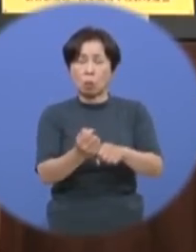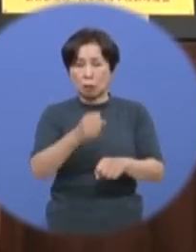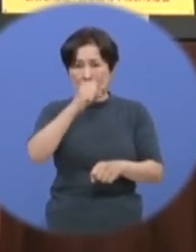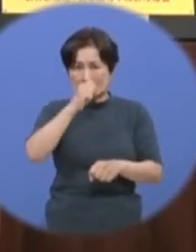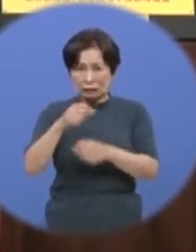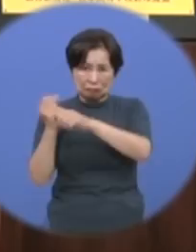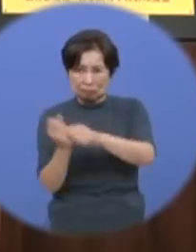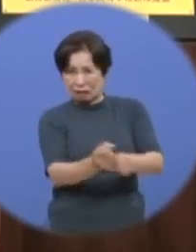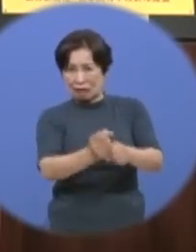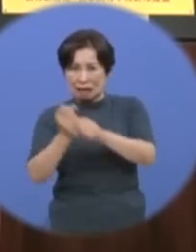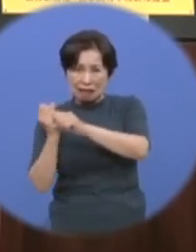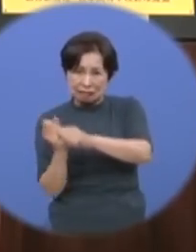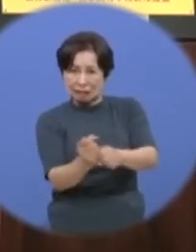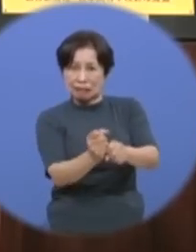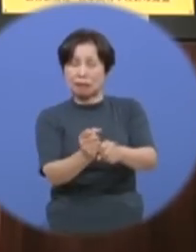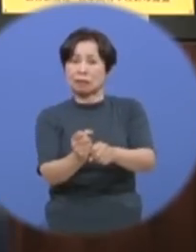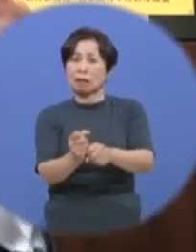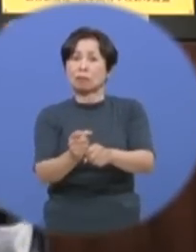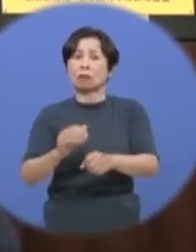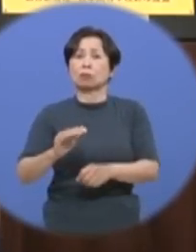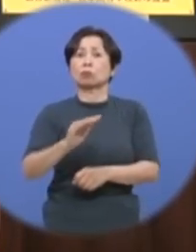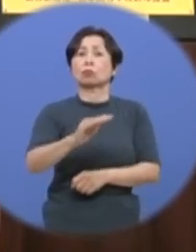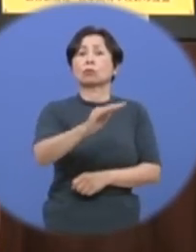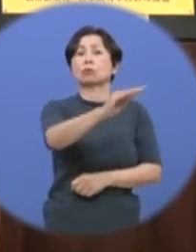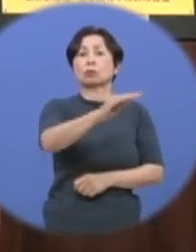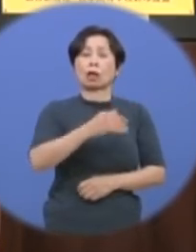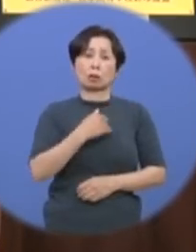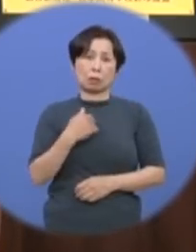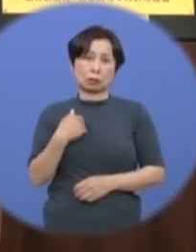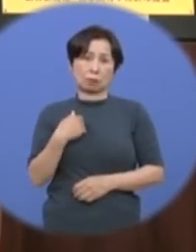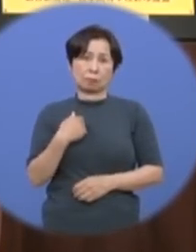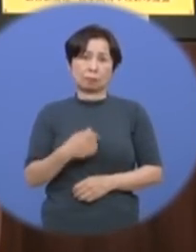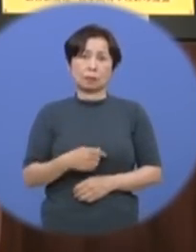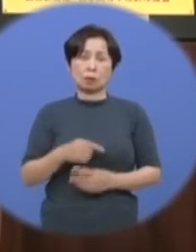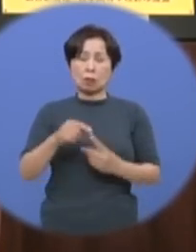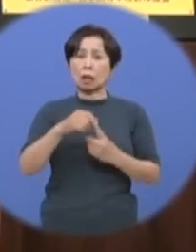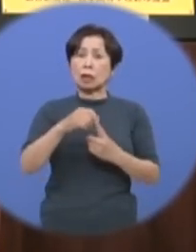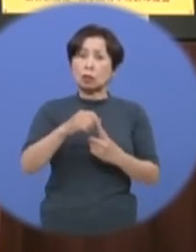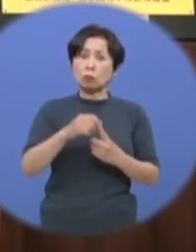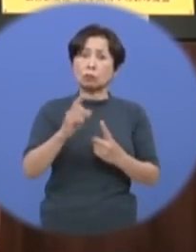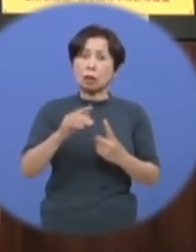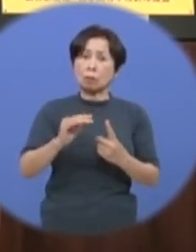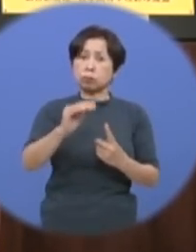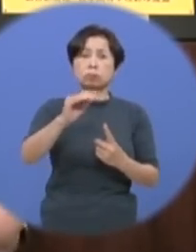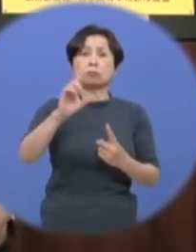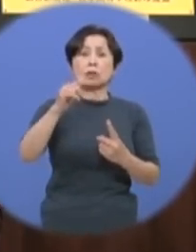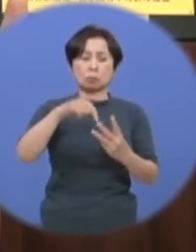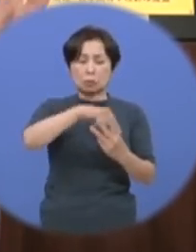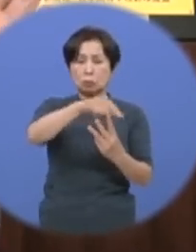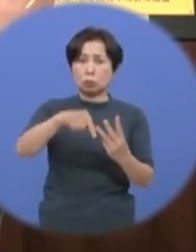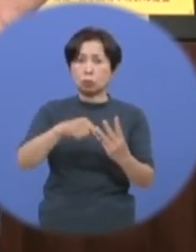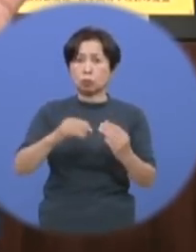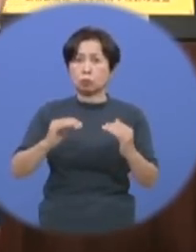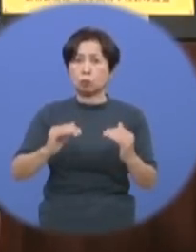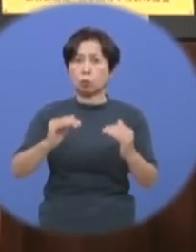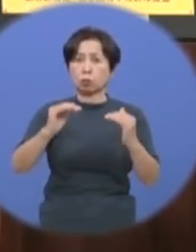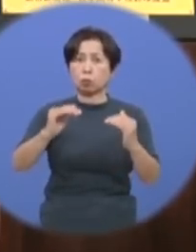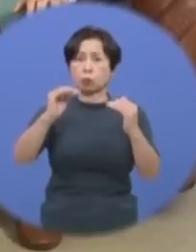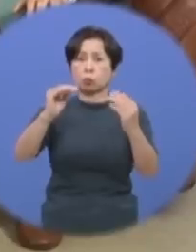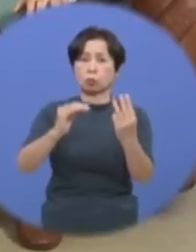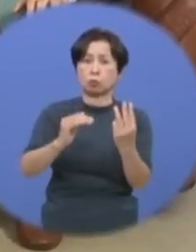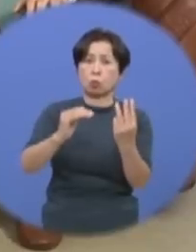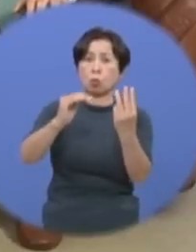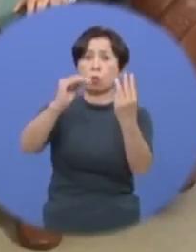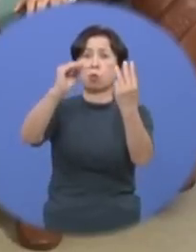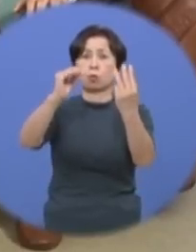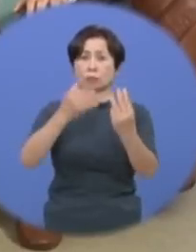わけですねだんだんと上がってるんでその一つだけでもええからって言う奴が違うず3つともやっぱカーってき